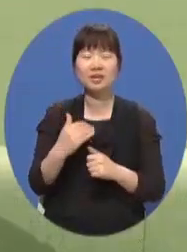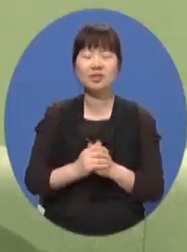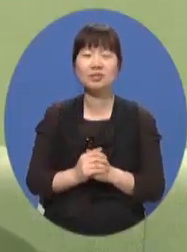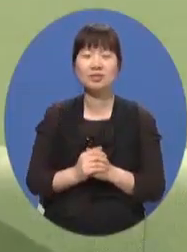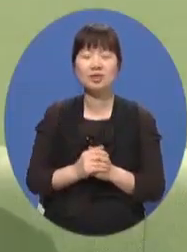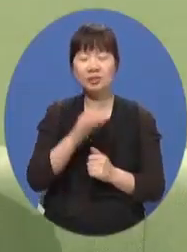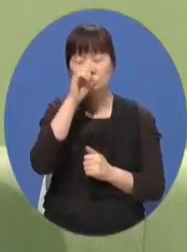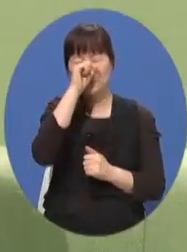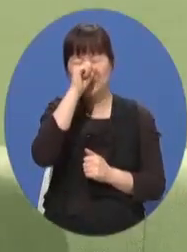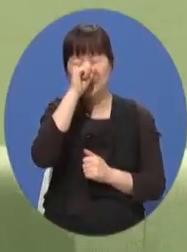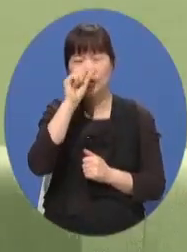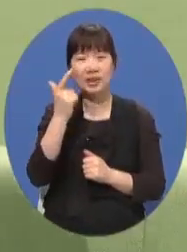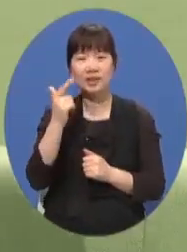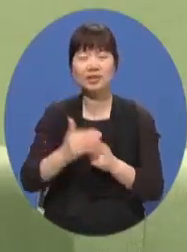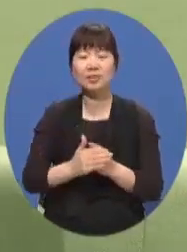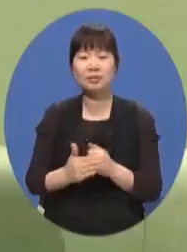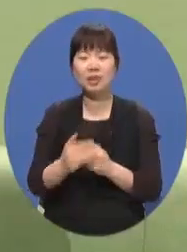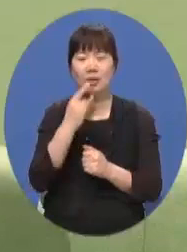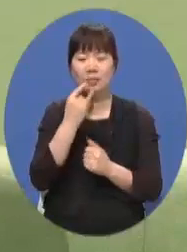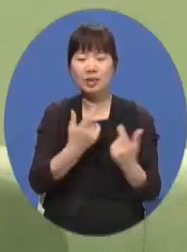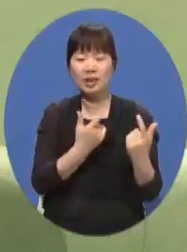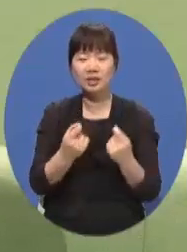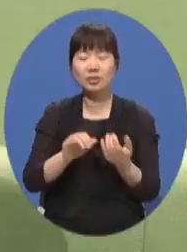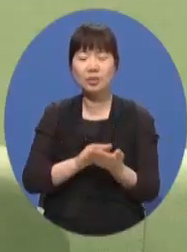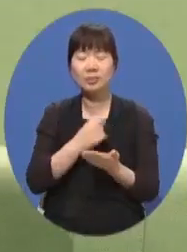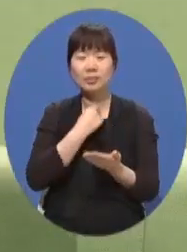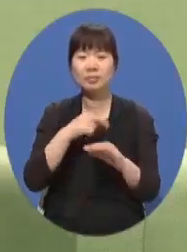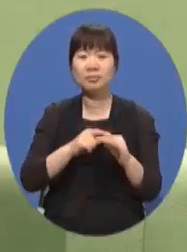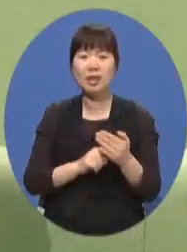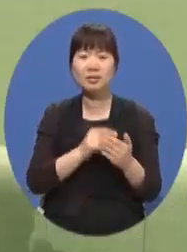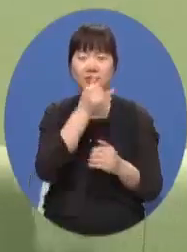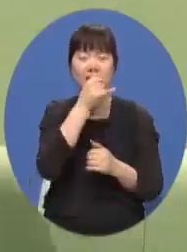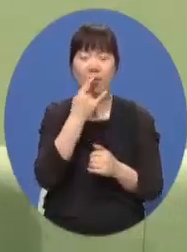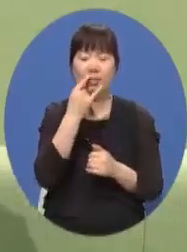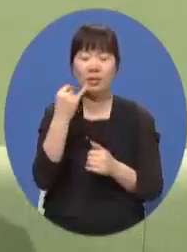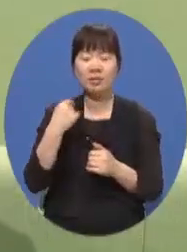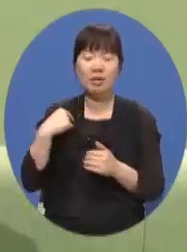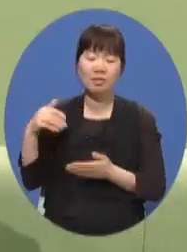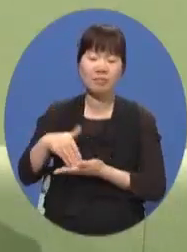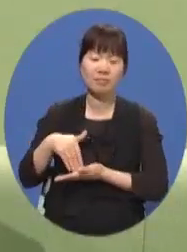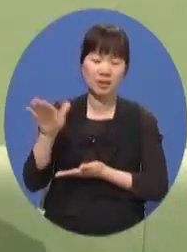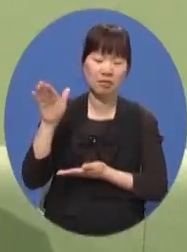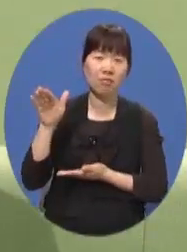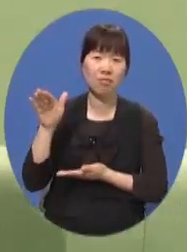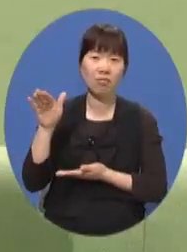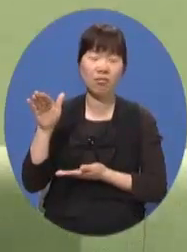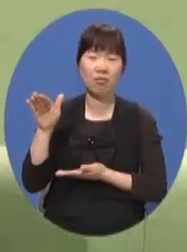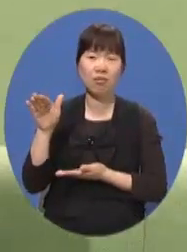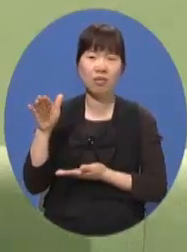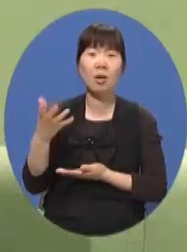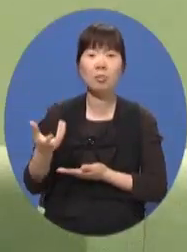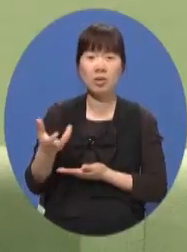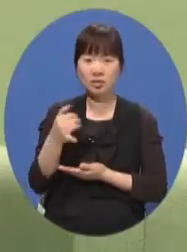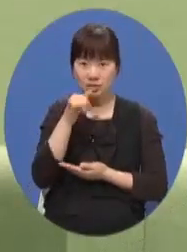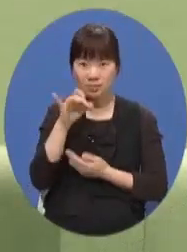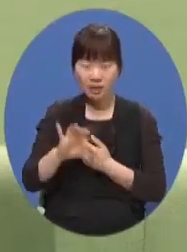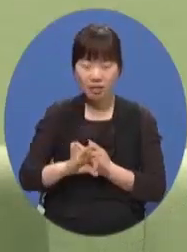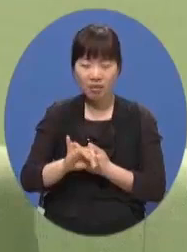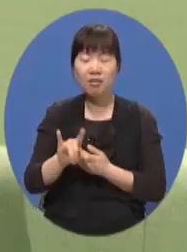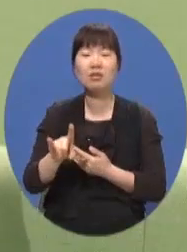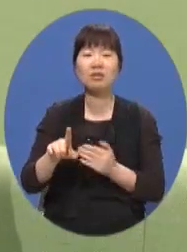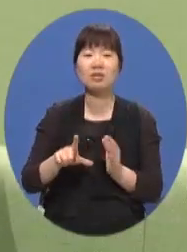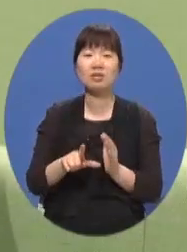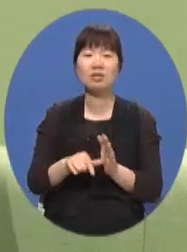별로 좋은 아이가 아니기 때문에 엄마와 함께 막 놀고 싶은 마음이 있는데 어느 때 엄마가 자기를 확 밀어내. 아프시거나 그런데. 네. 그럼 그럴 경우